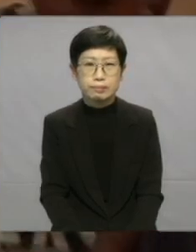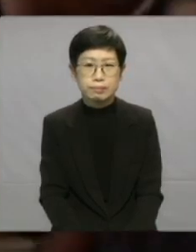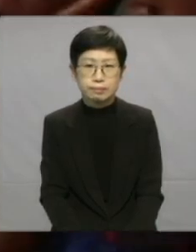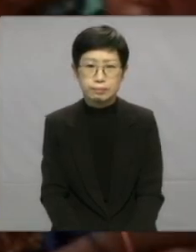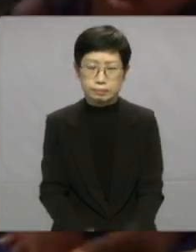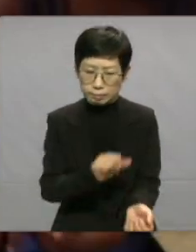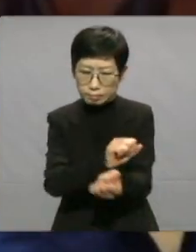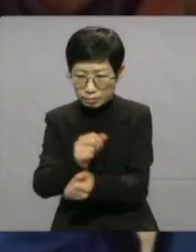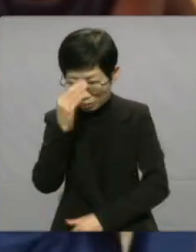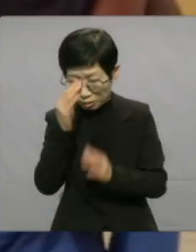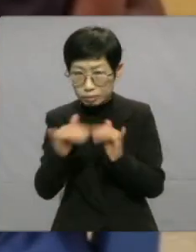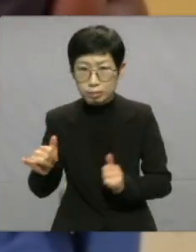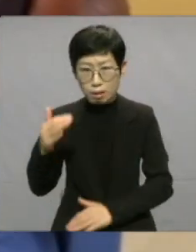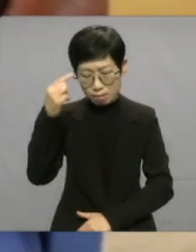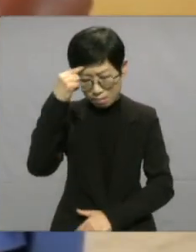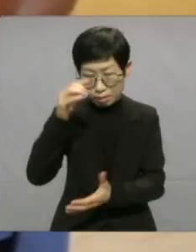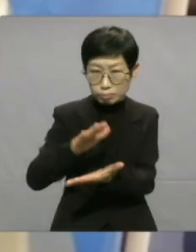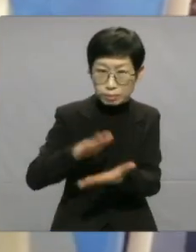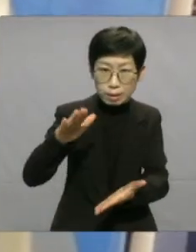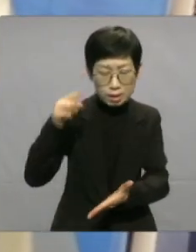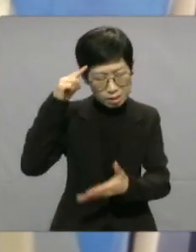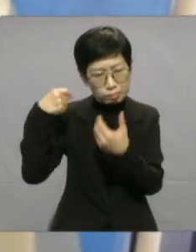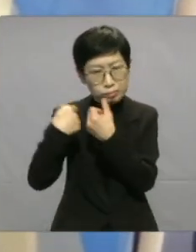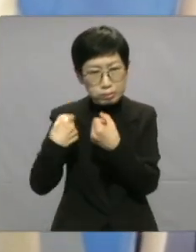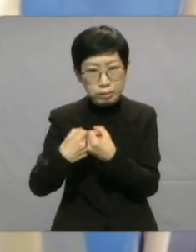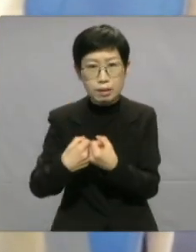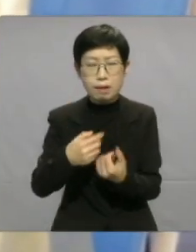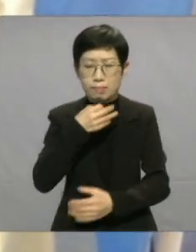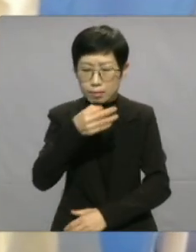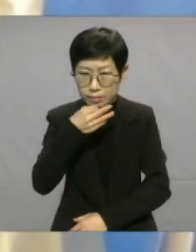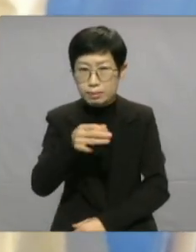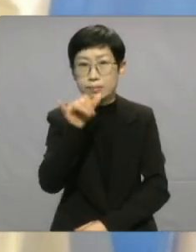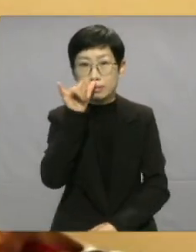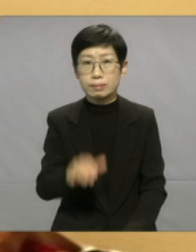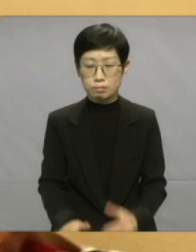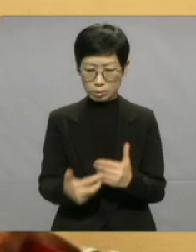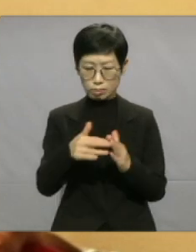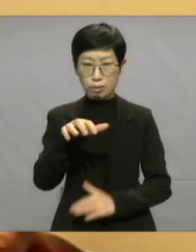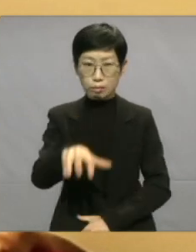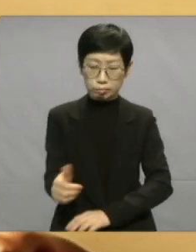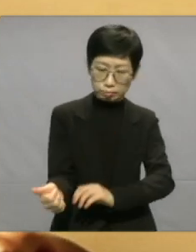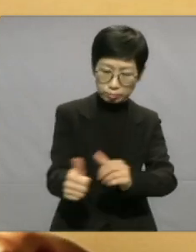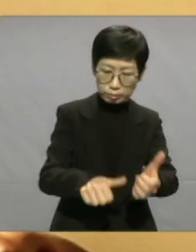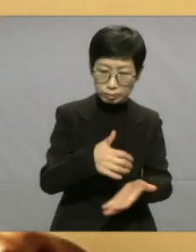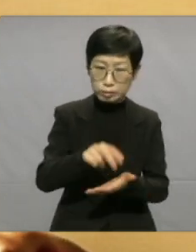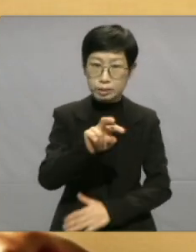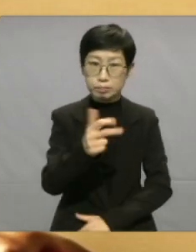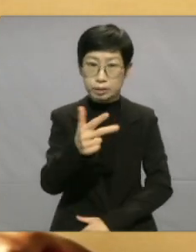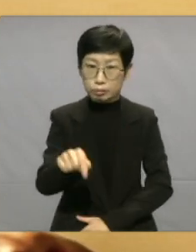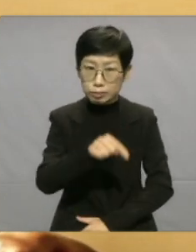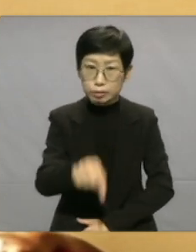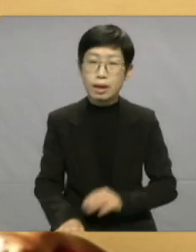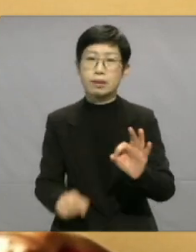감염 환자들은 발열과 두통, 기침 등을 호소했던 것으로 전해졌습니다. 병원에서 사망한 27명 중 10명은